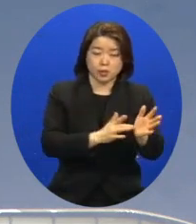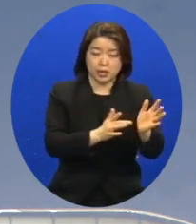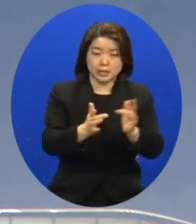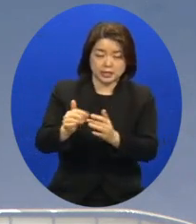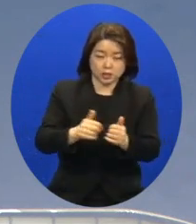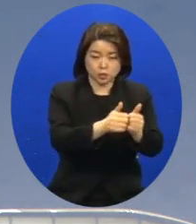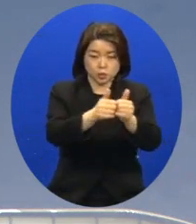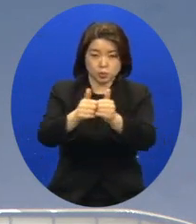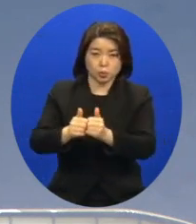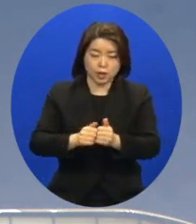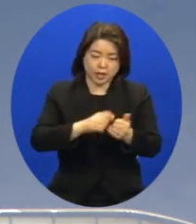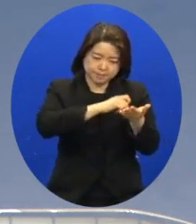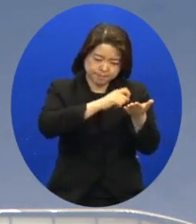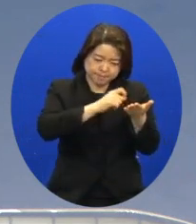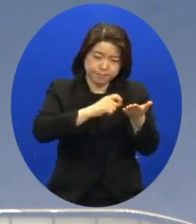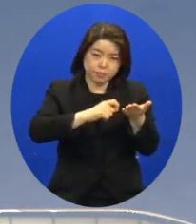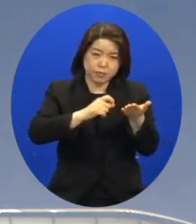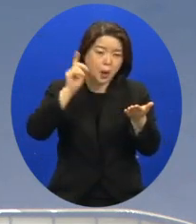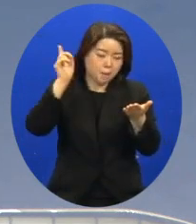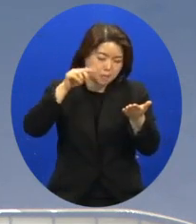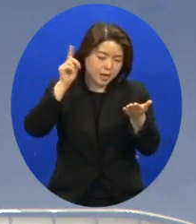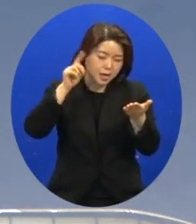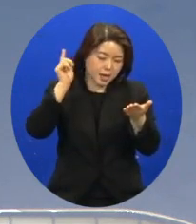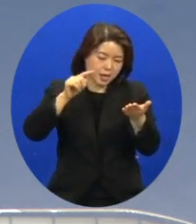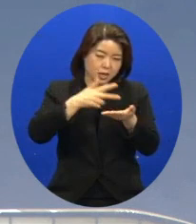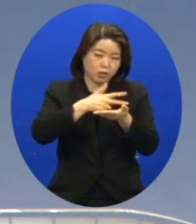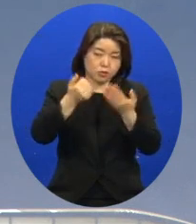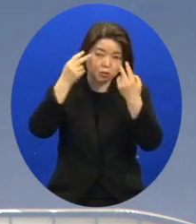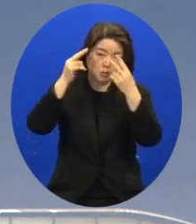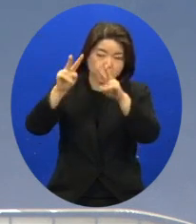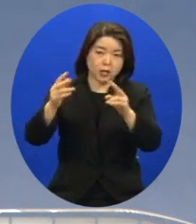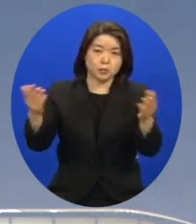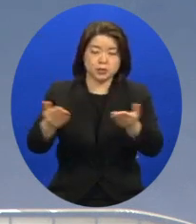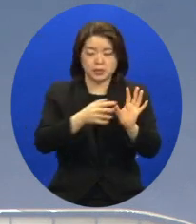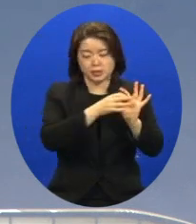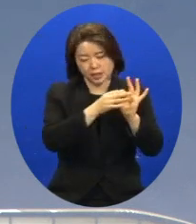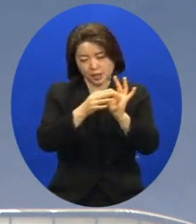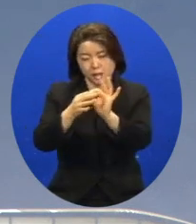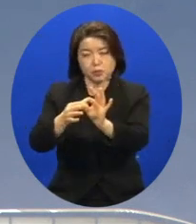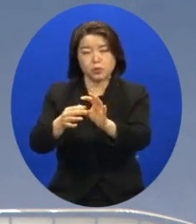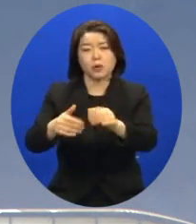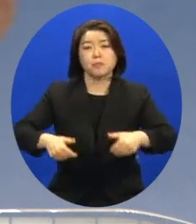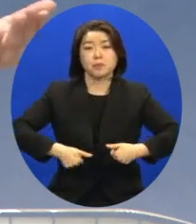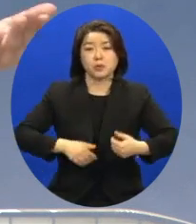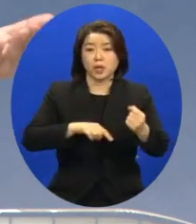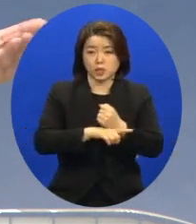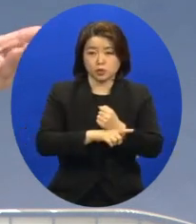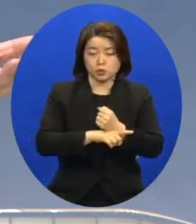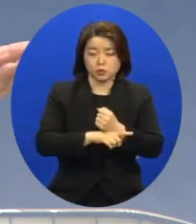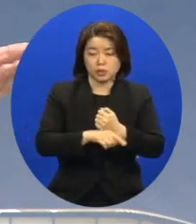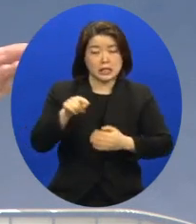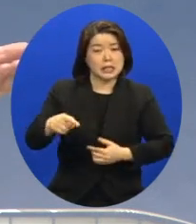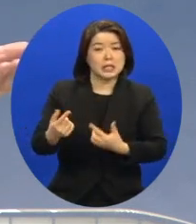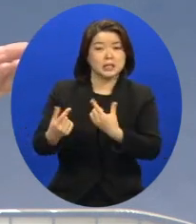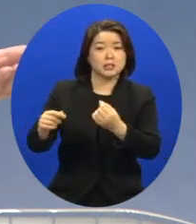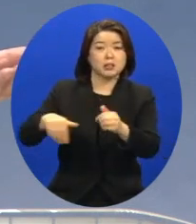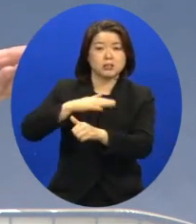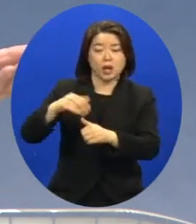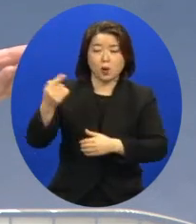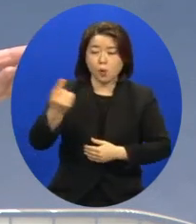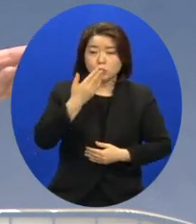쓰면서 매일 주님을 바라보는 일을 꾸준히 해야 되는 이유, 이런 상황이 올 수 있기